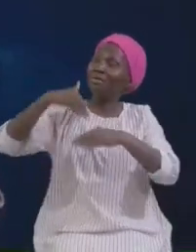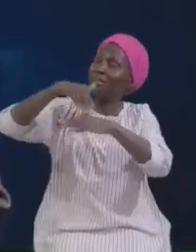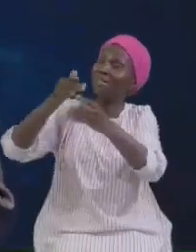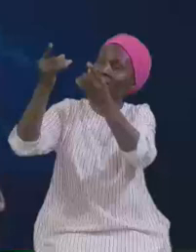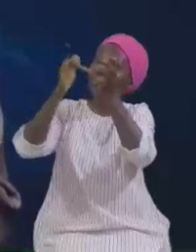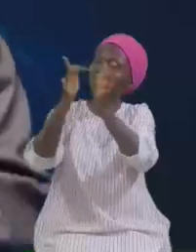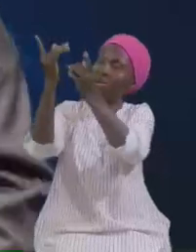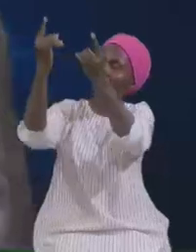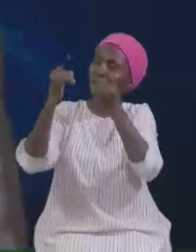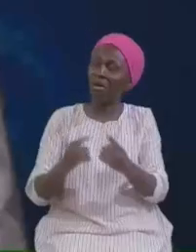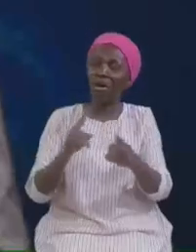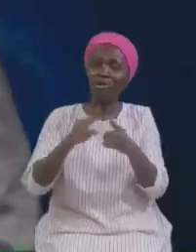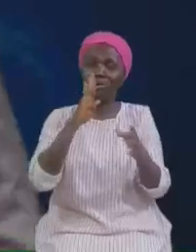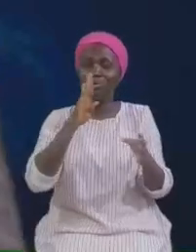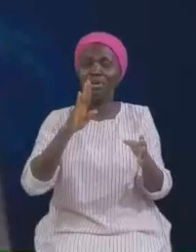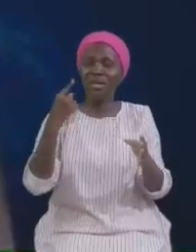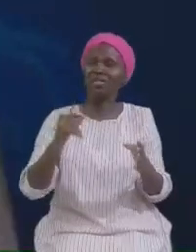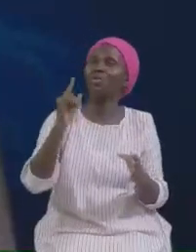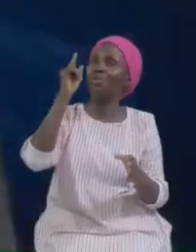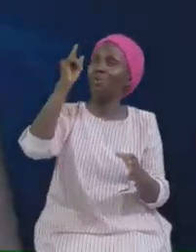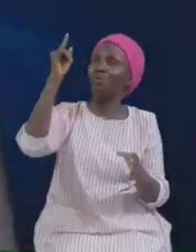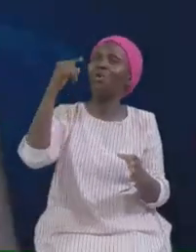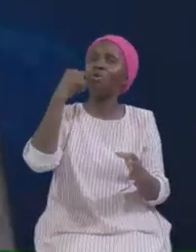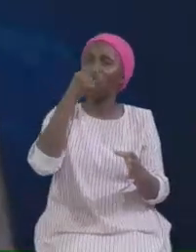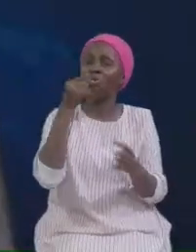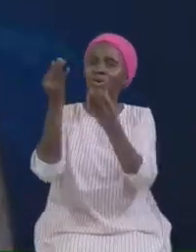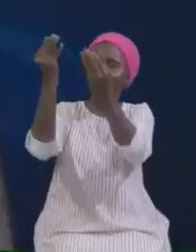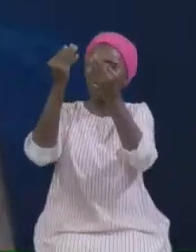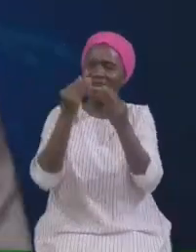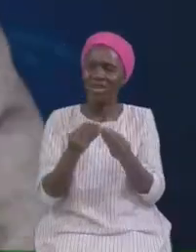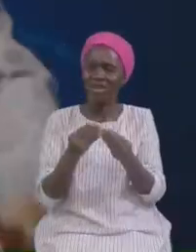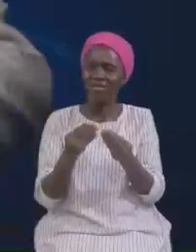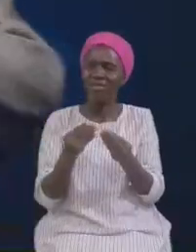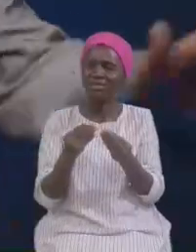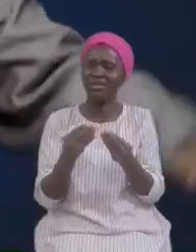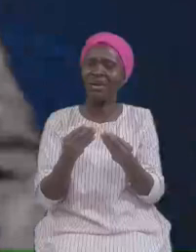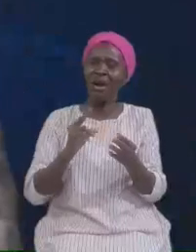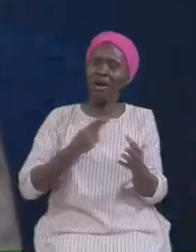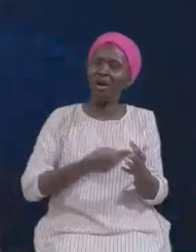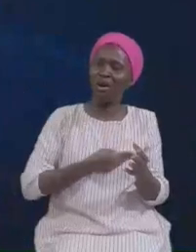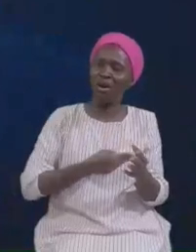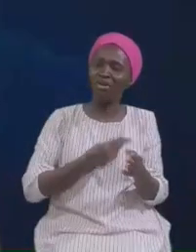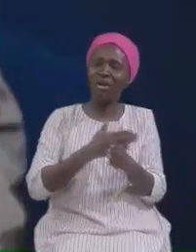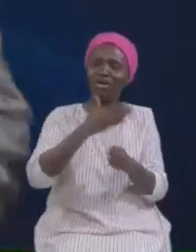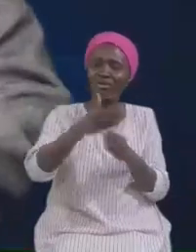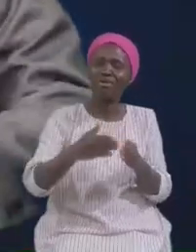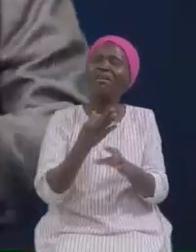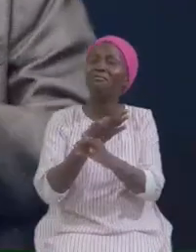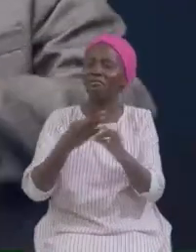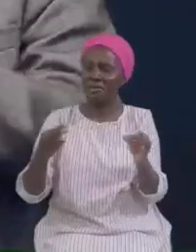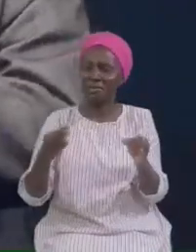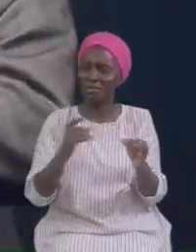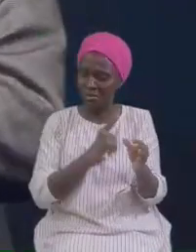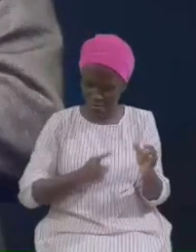envoyé Jésus-Christ pour être celui qui accorde la libération